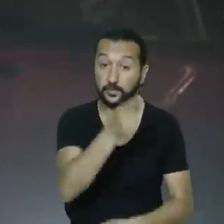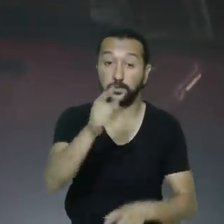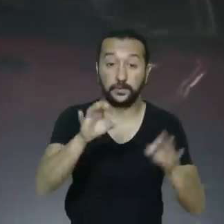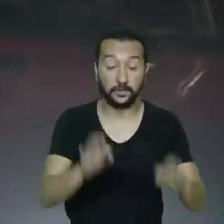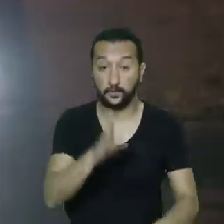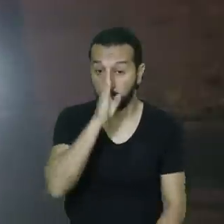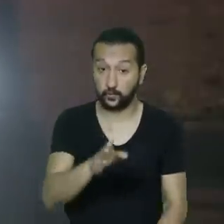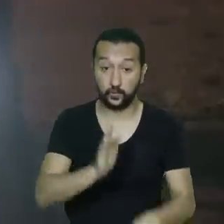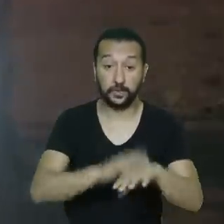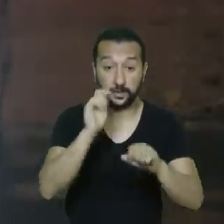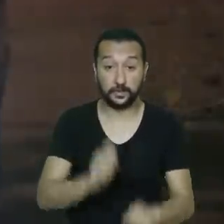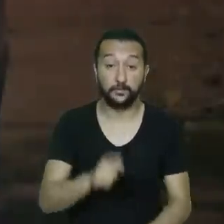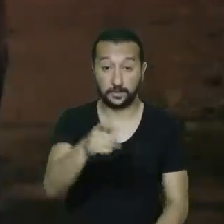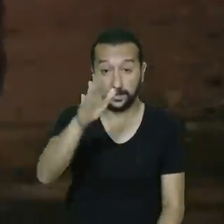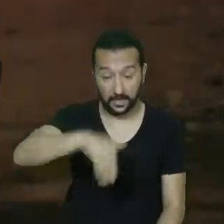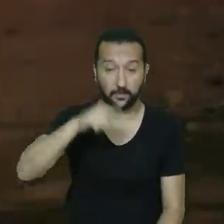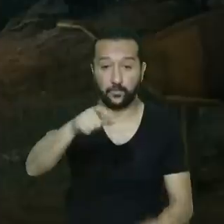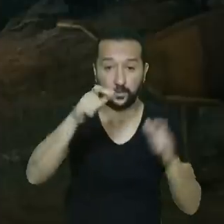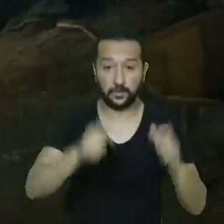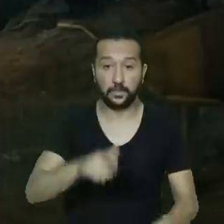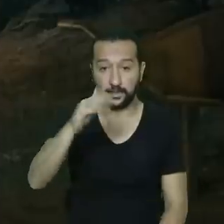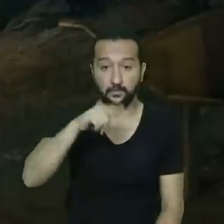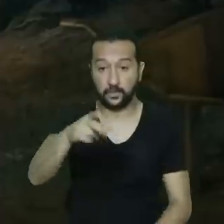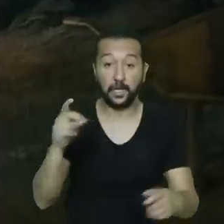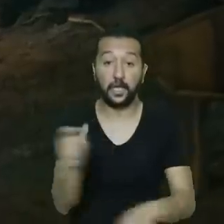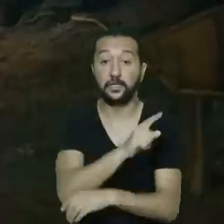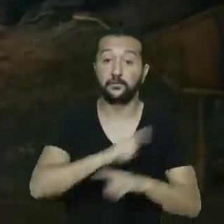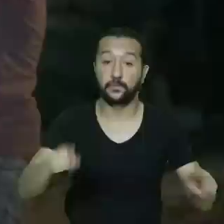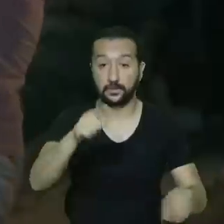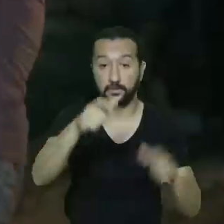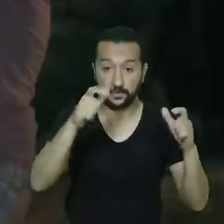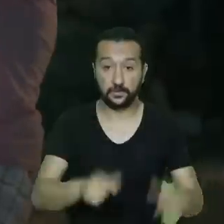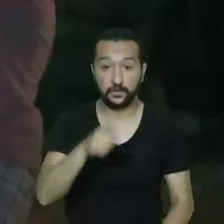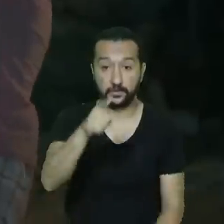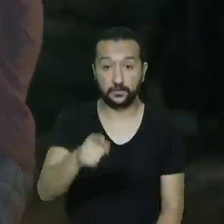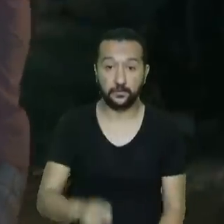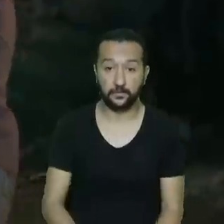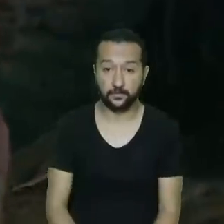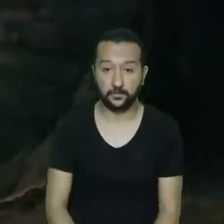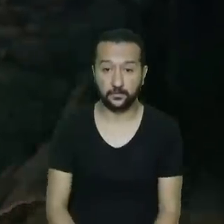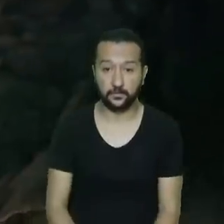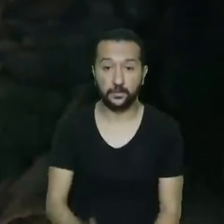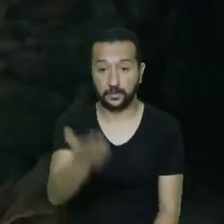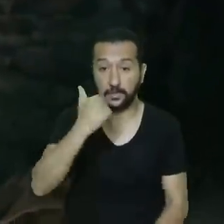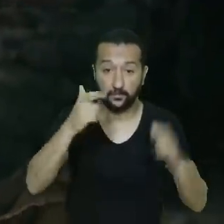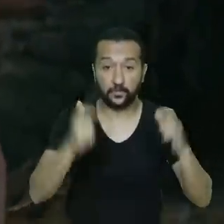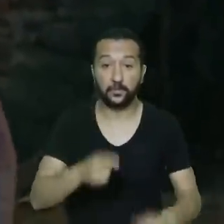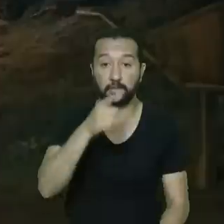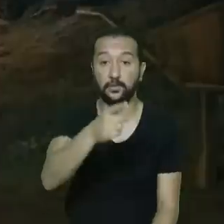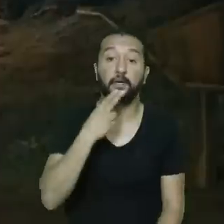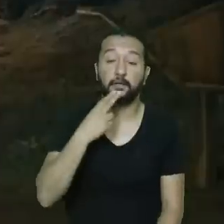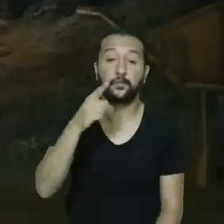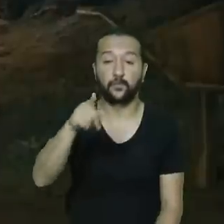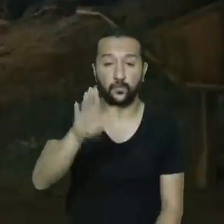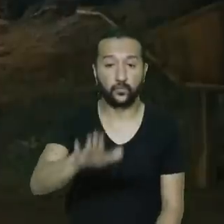defa düzgün sür. Gel buraya! Gel buraya kaçma! Kusrik! Gel buraya hanım